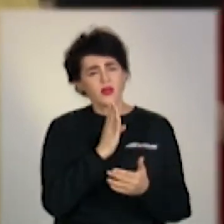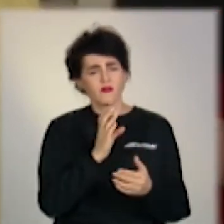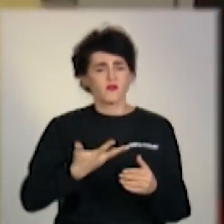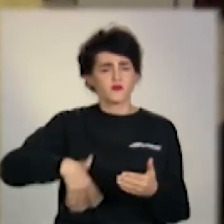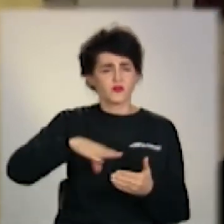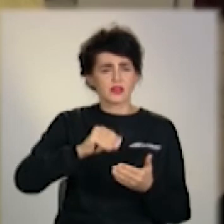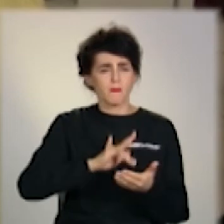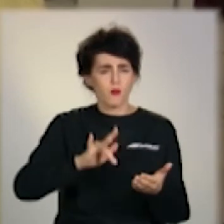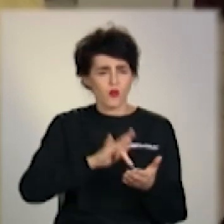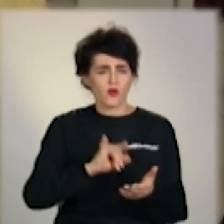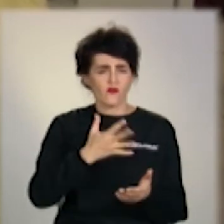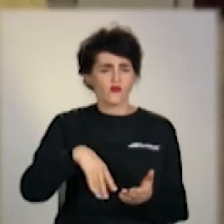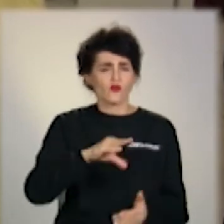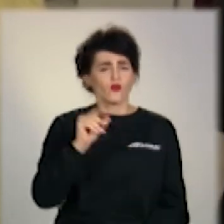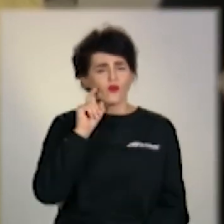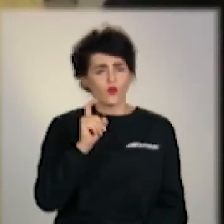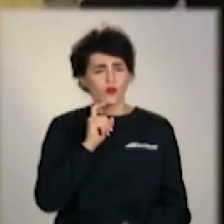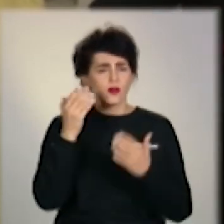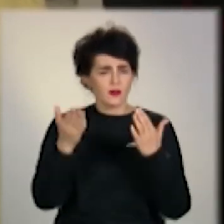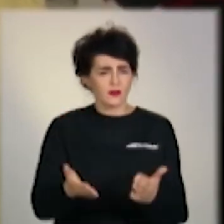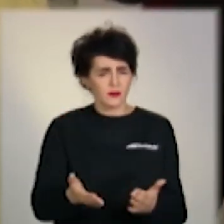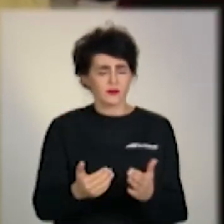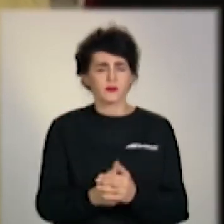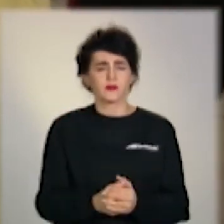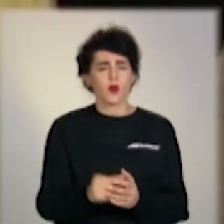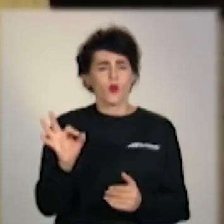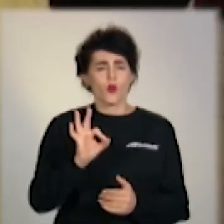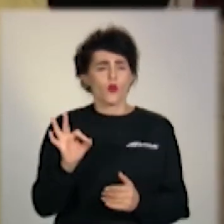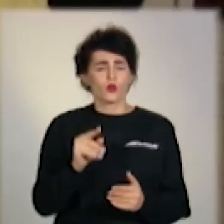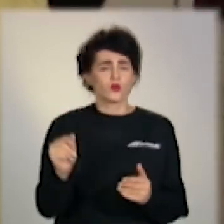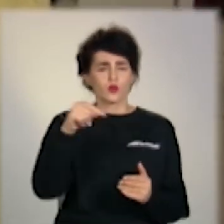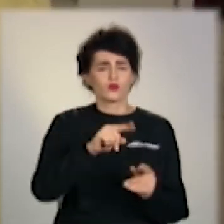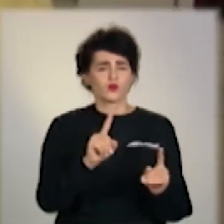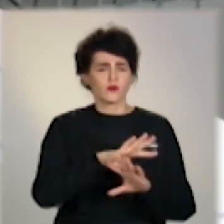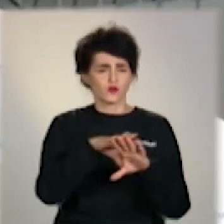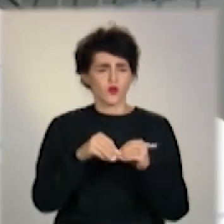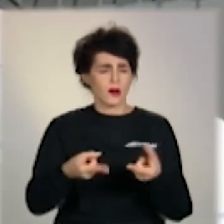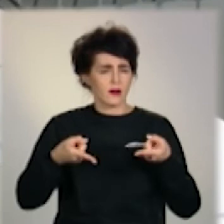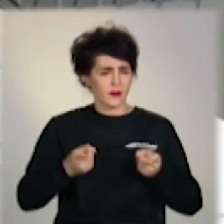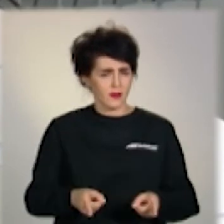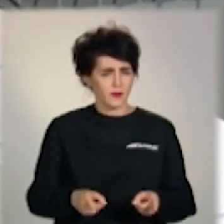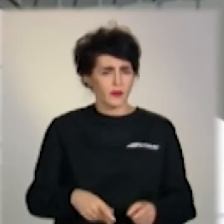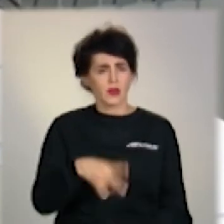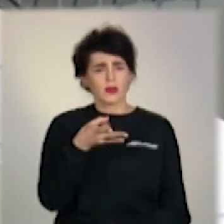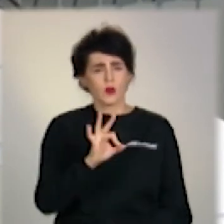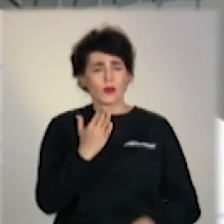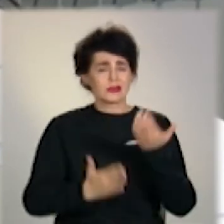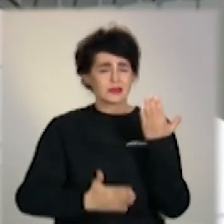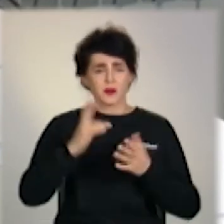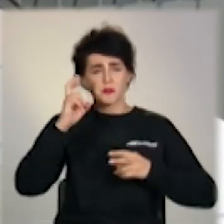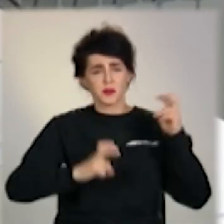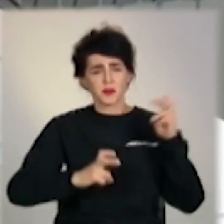и всей Украины, в том, что это все реально. Але навіть якщо